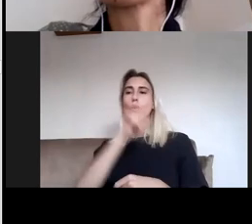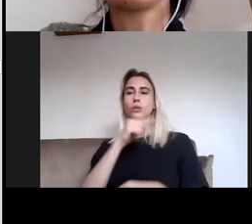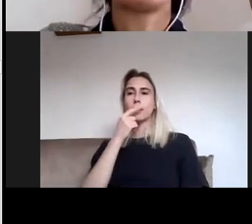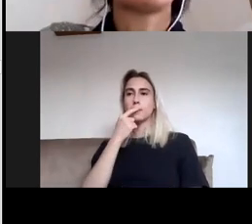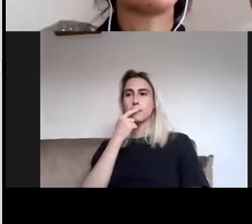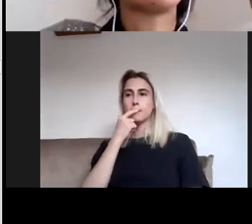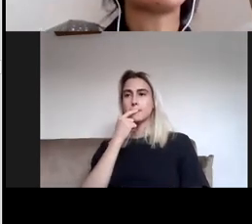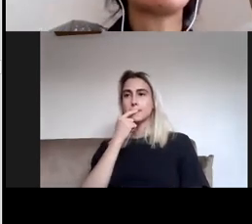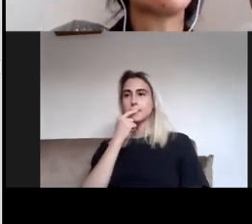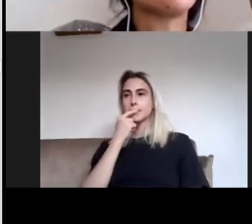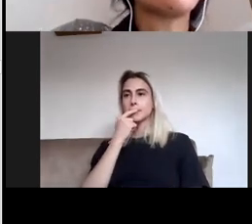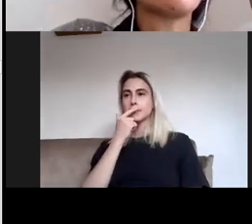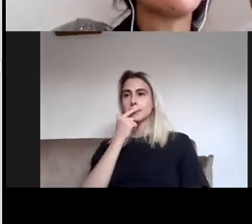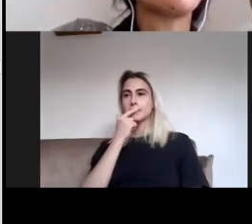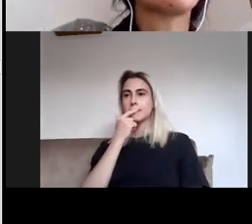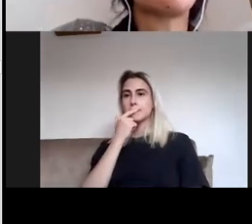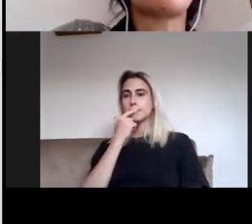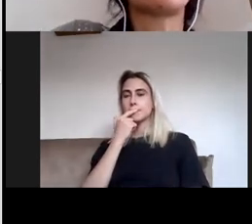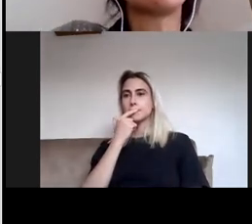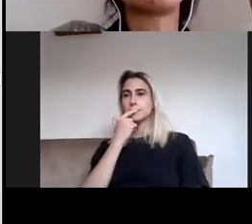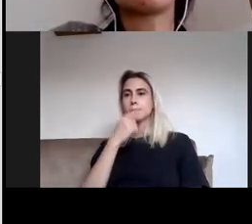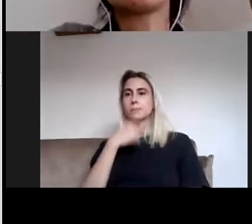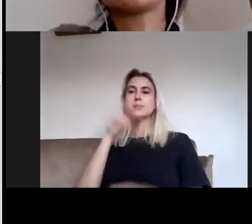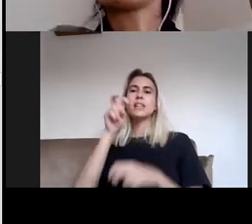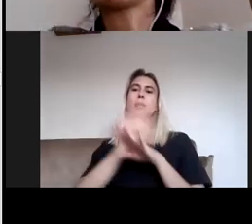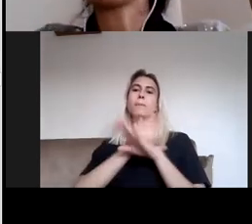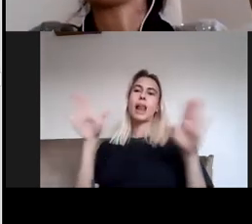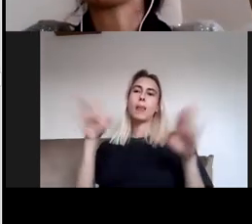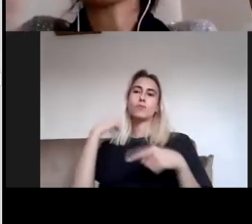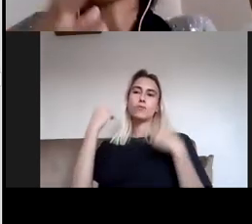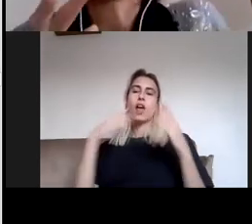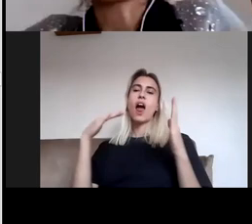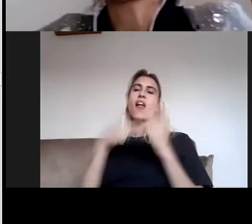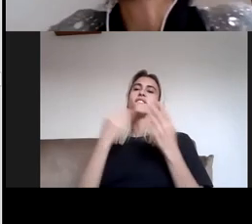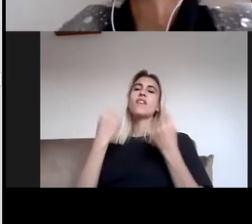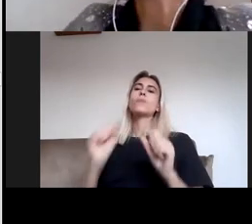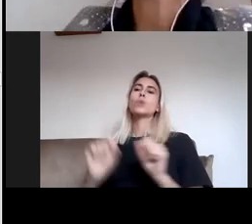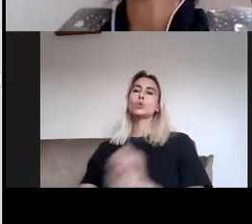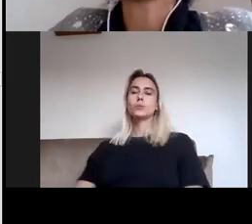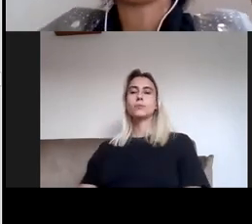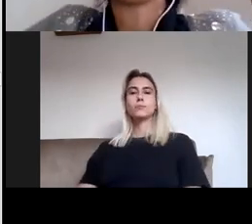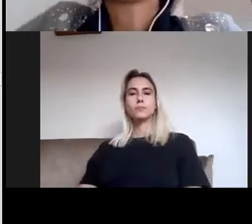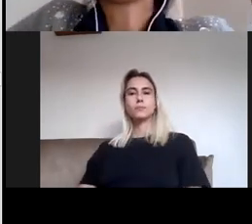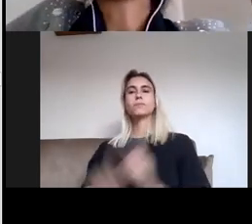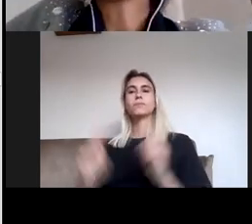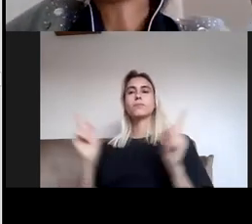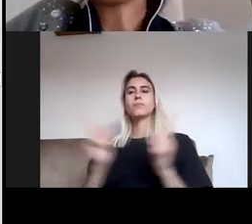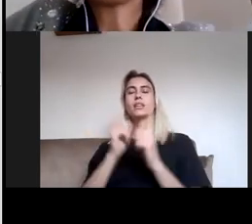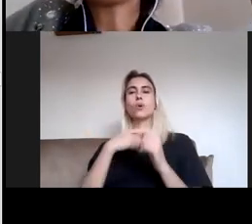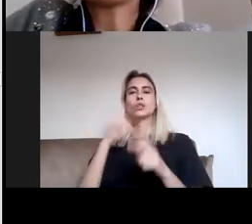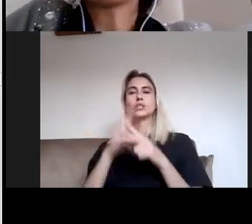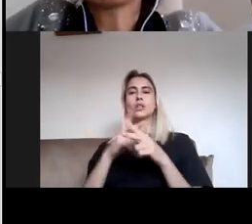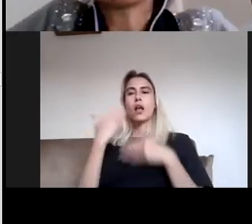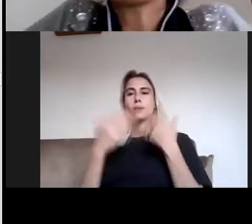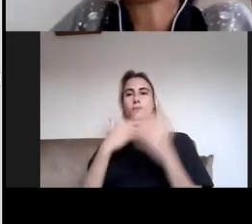biraz zaten bitirelim diye toparlıyorum. Evet. Zaten birazcık toparlıyorum hızlıca. Hı. Şimdi tamam. Burada yapılmış